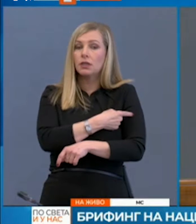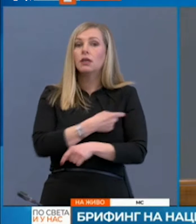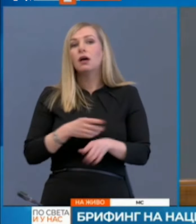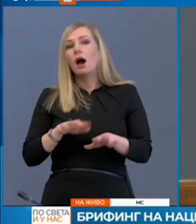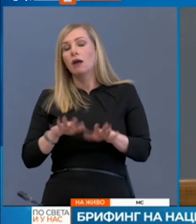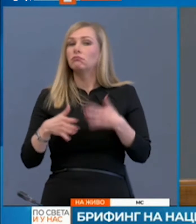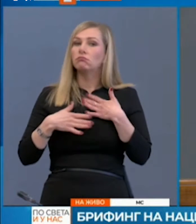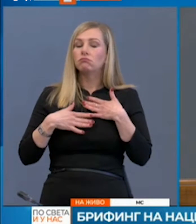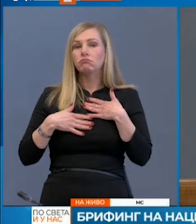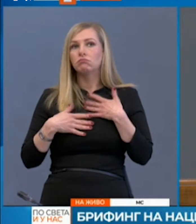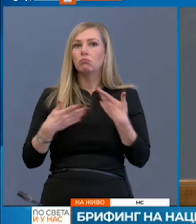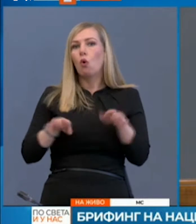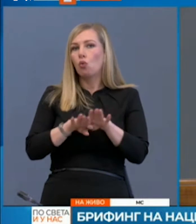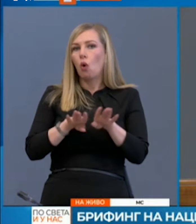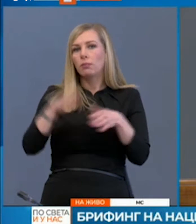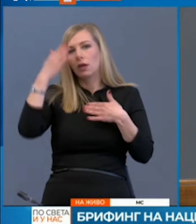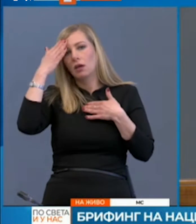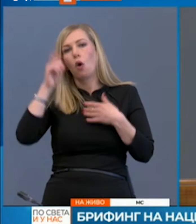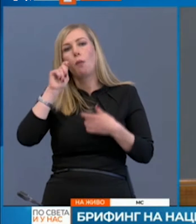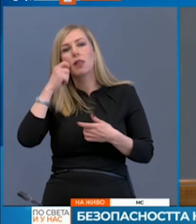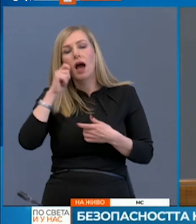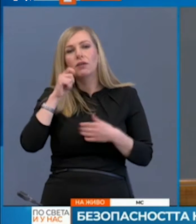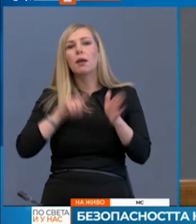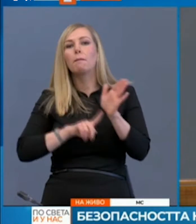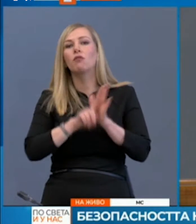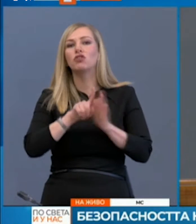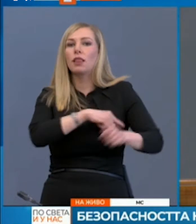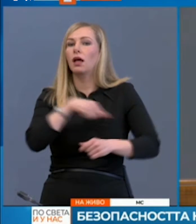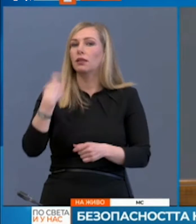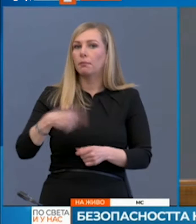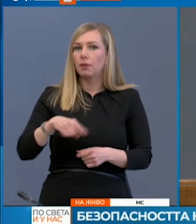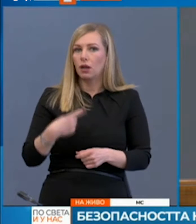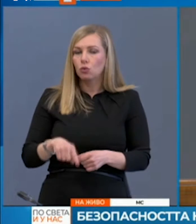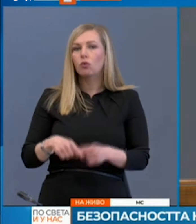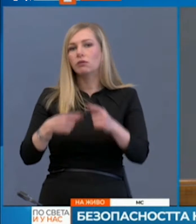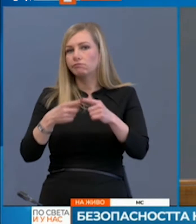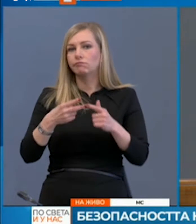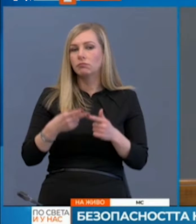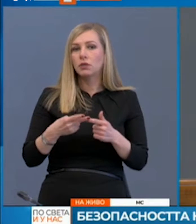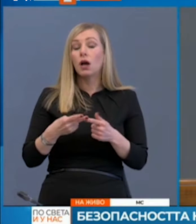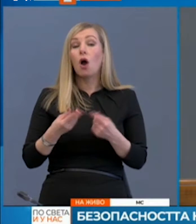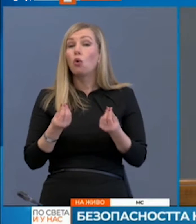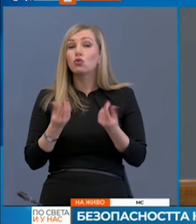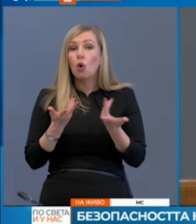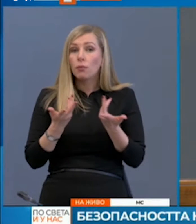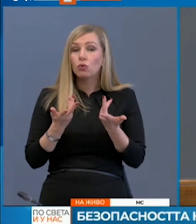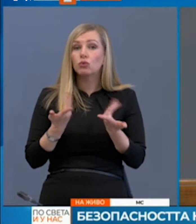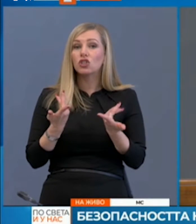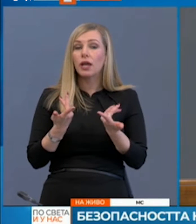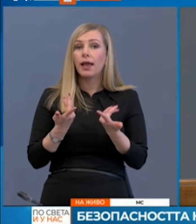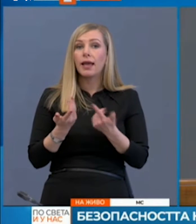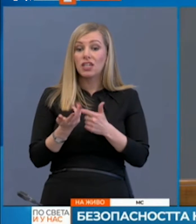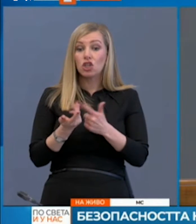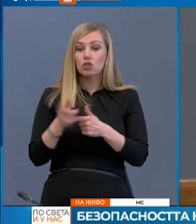симптоми, повишена температура, като особеното е, че честотата, която